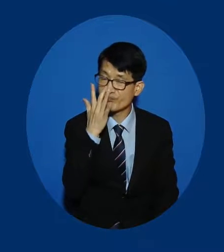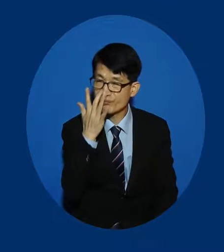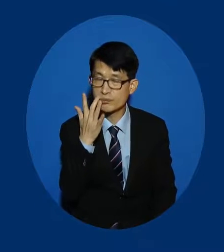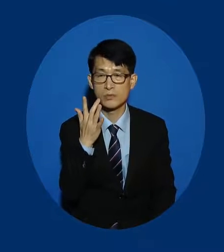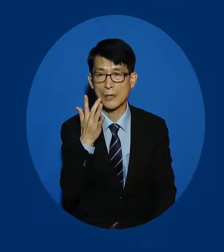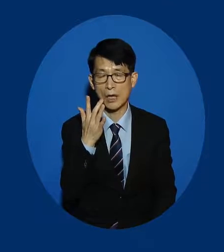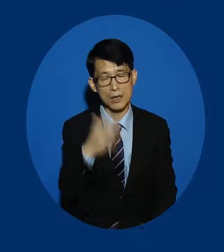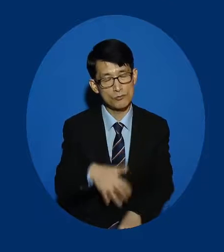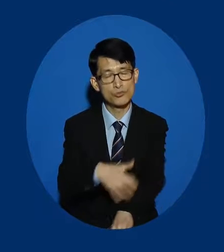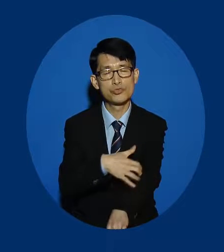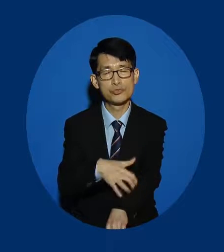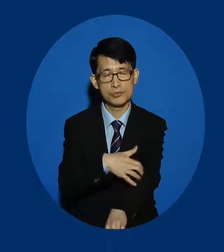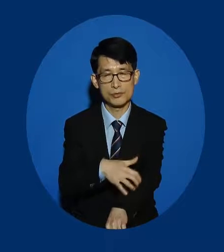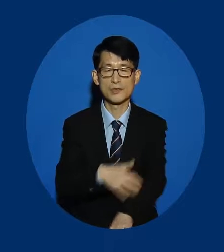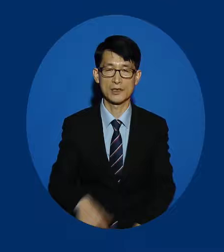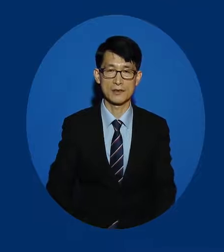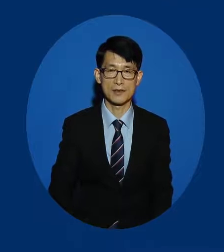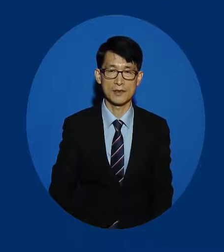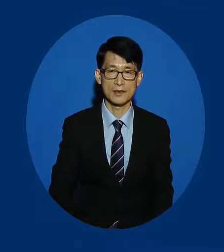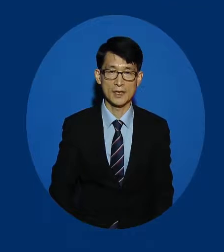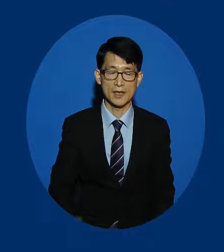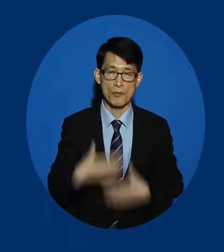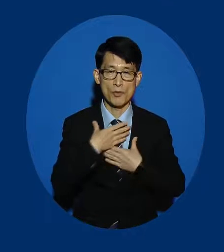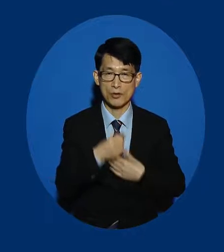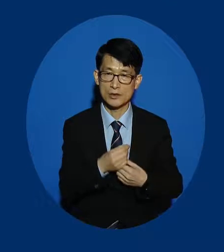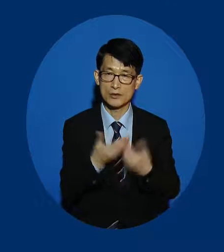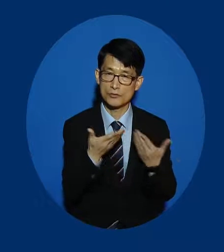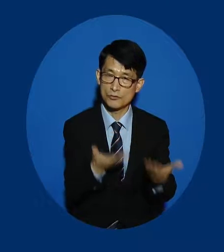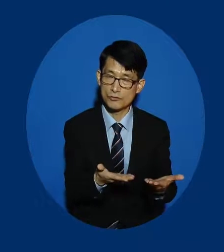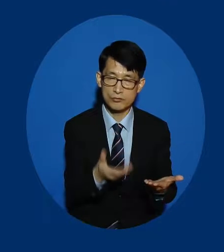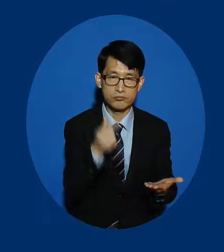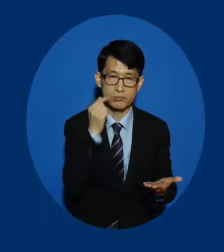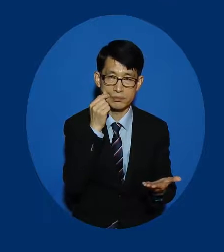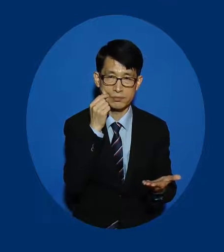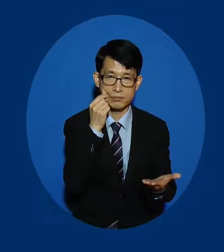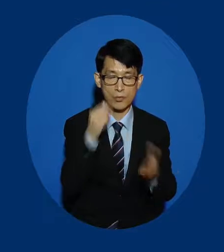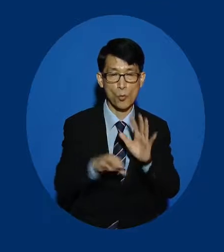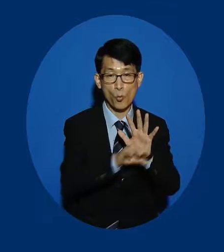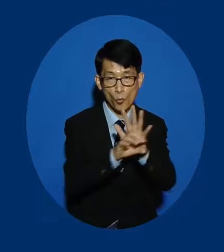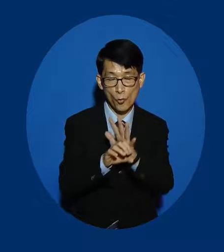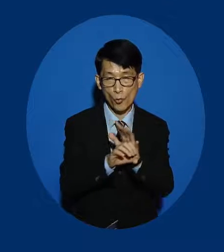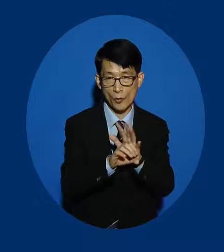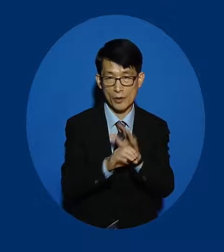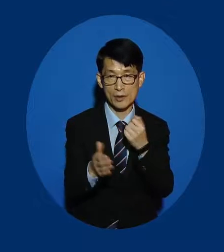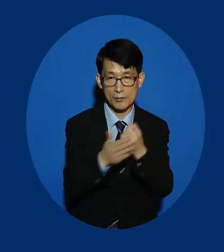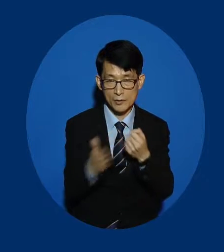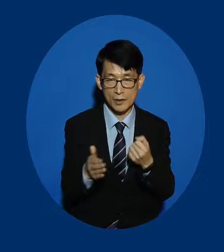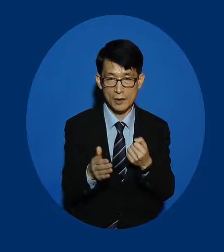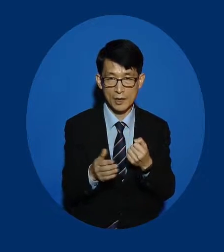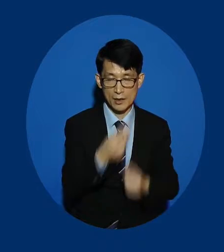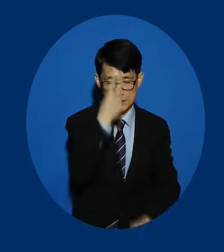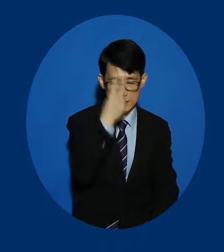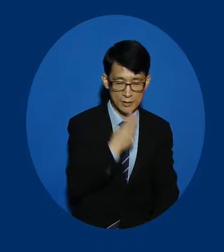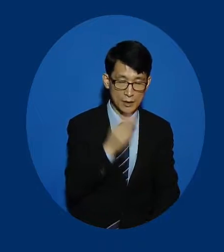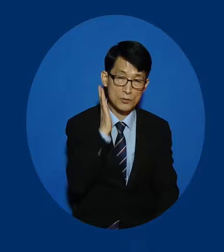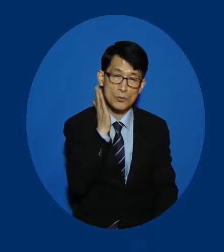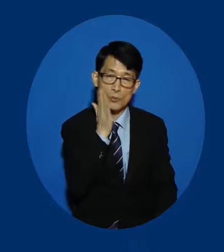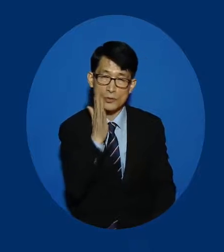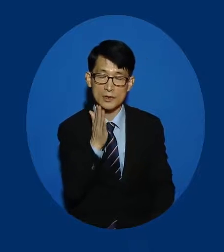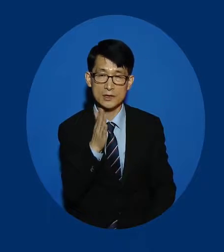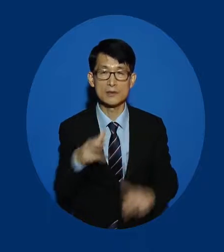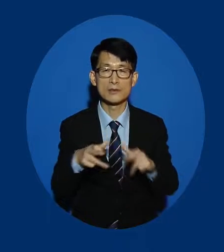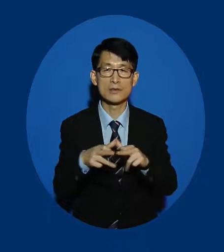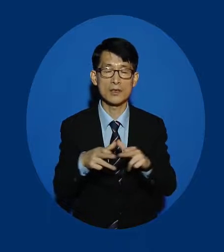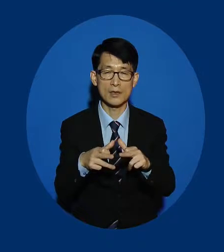안 됐습니다. 편의 제공도 안 됐고, 그 코로나19 때문에 그 겪었던 시각이나 청각장애인이 겪었던 어려움 중에 가장